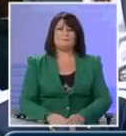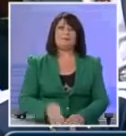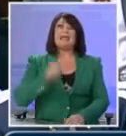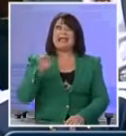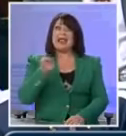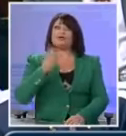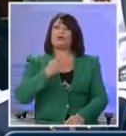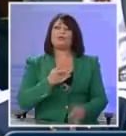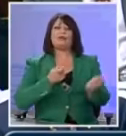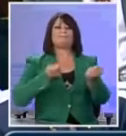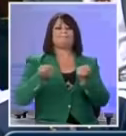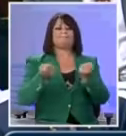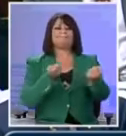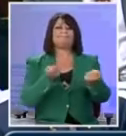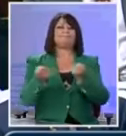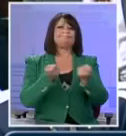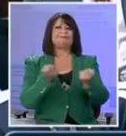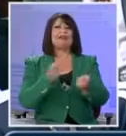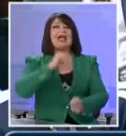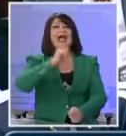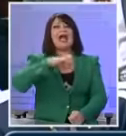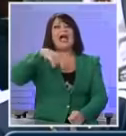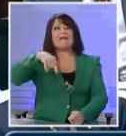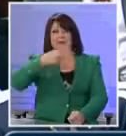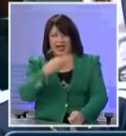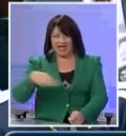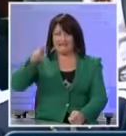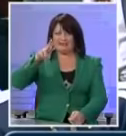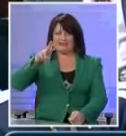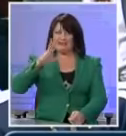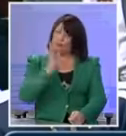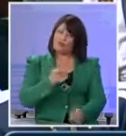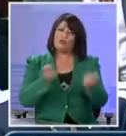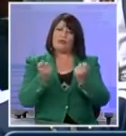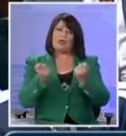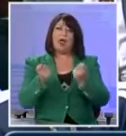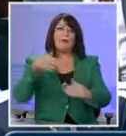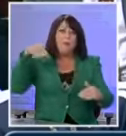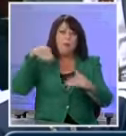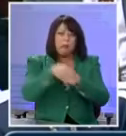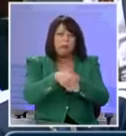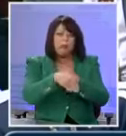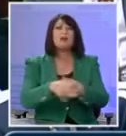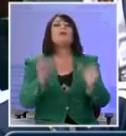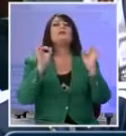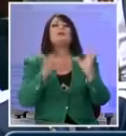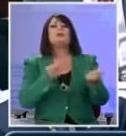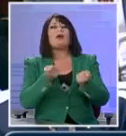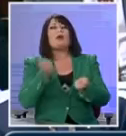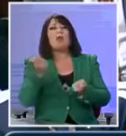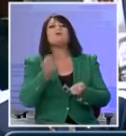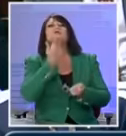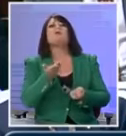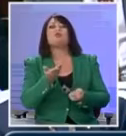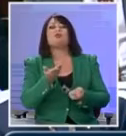διαχειρίσιμο αν έχουμε αύξηση αεπ αν έχουμε ύφεση ούτε πλεονάσματα θα χετε ούτε διαχείριση χρέους θα χετε